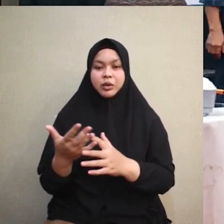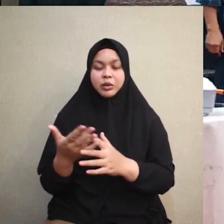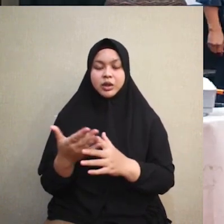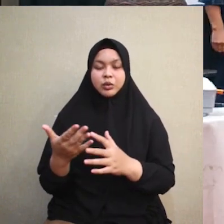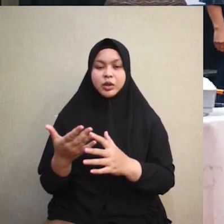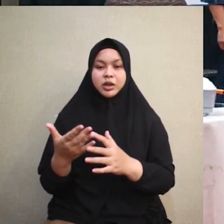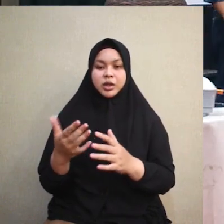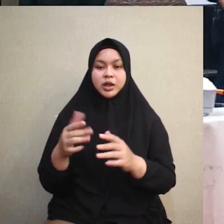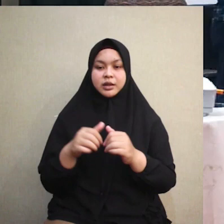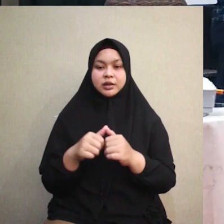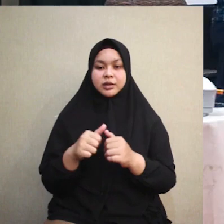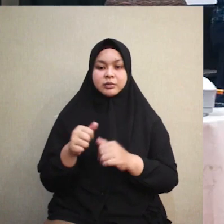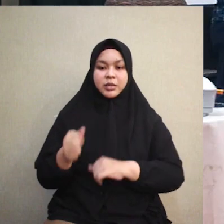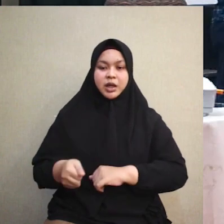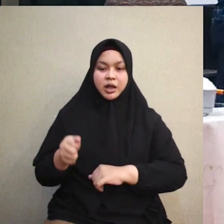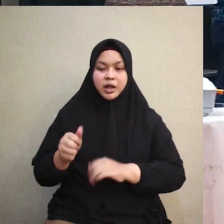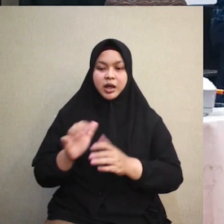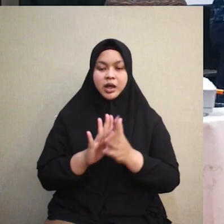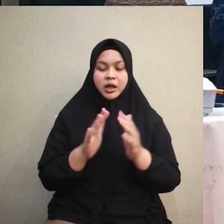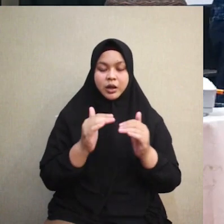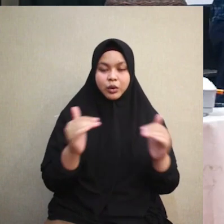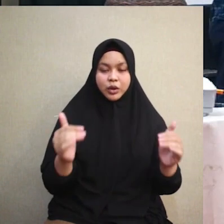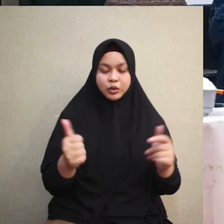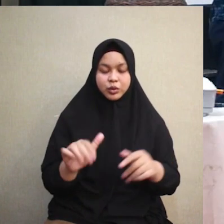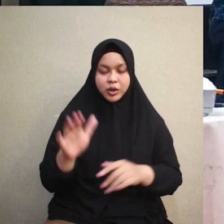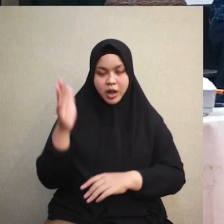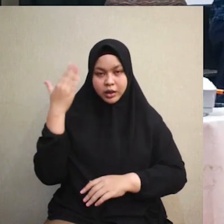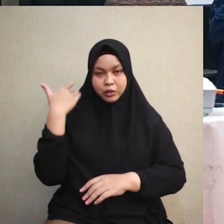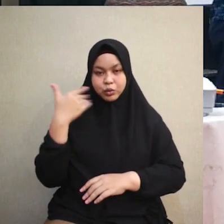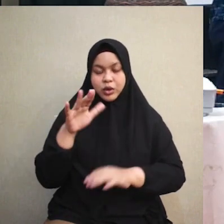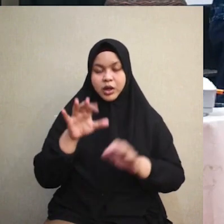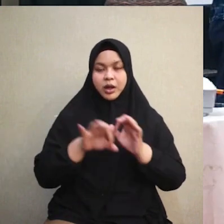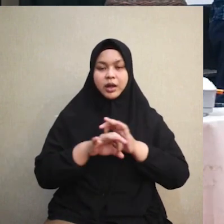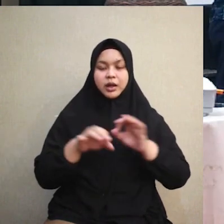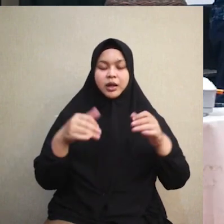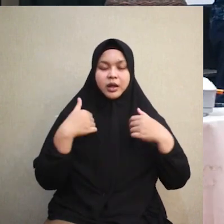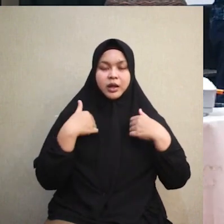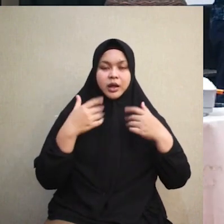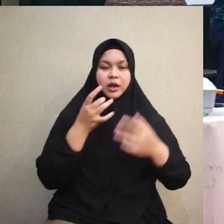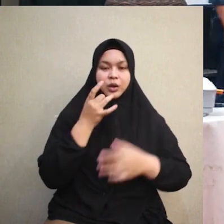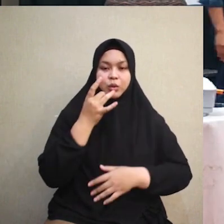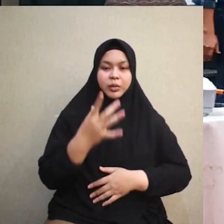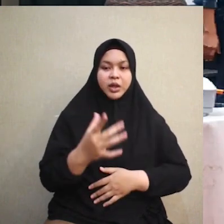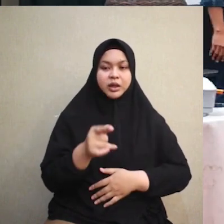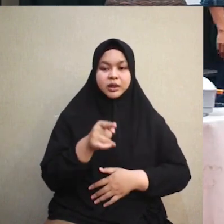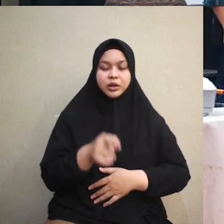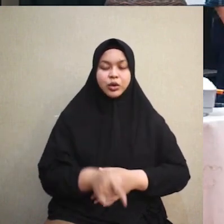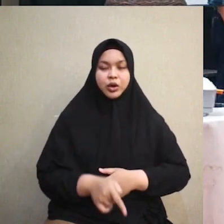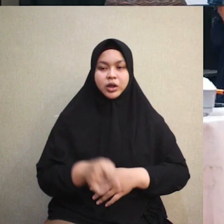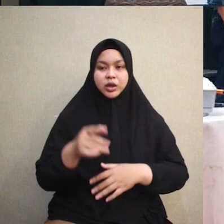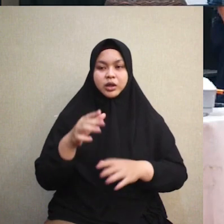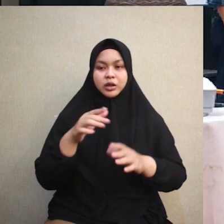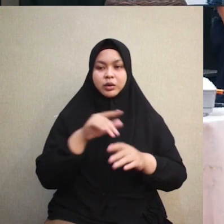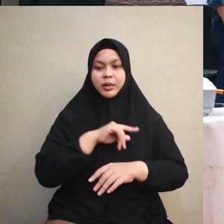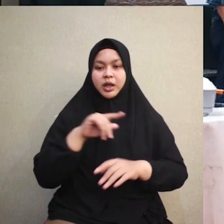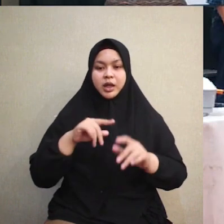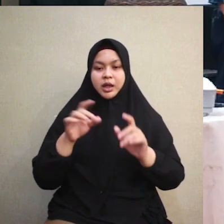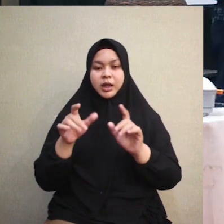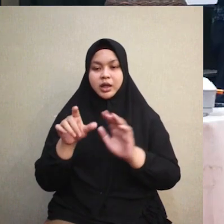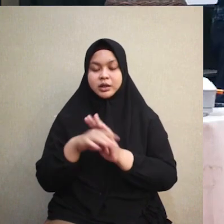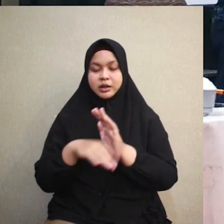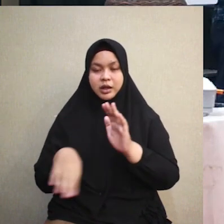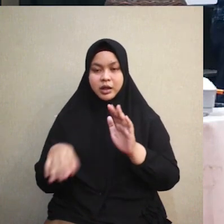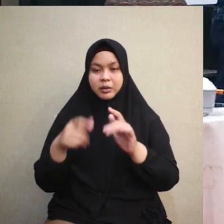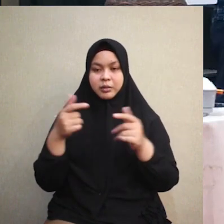kemudian tadi sudah ada apa namanya rekomendasi dari komitesi RTD ya terkait dengan isu